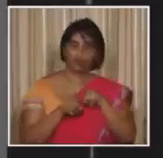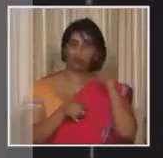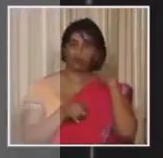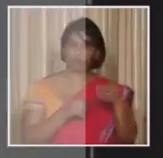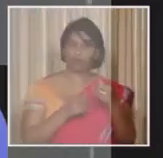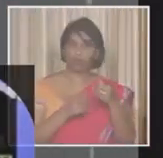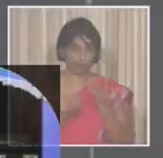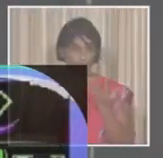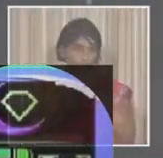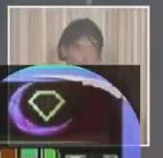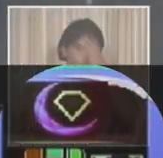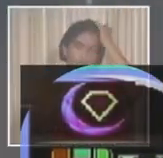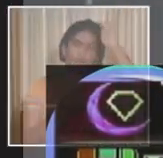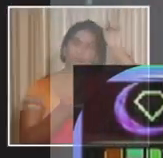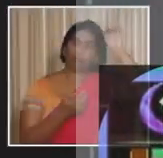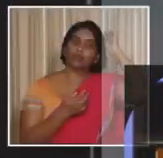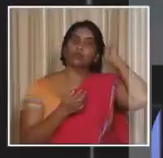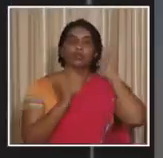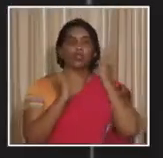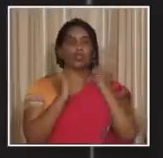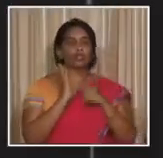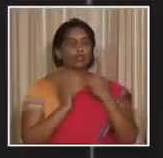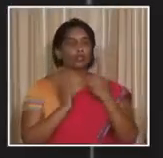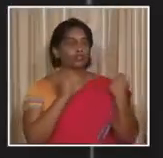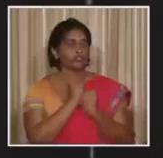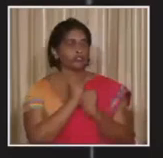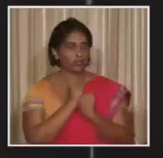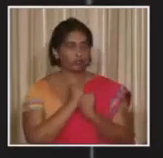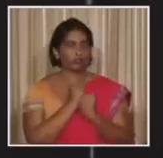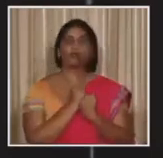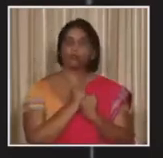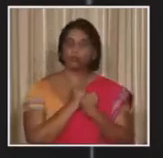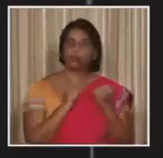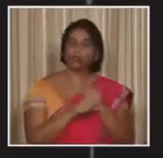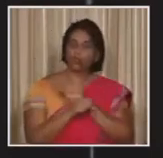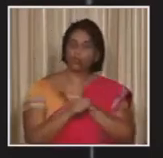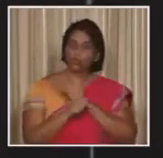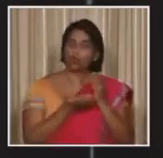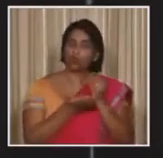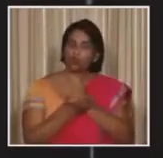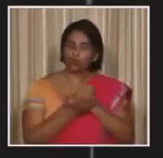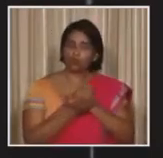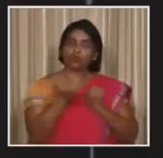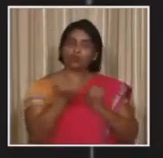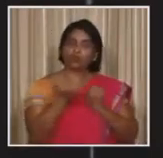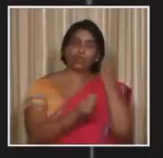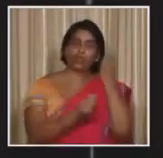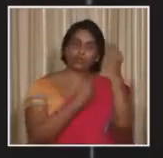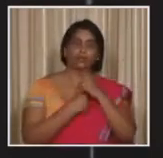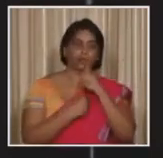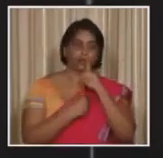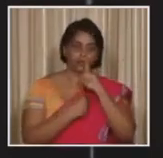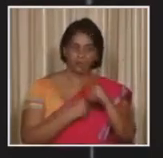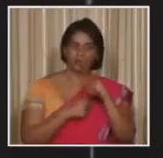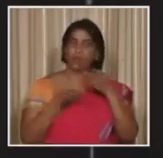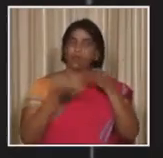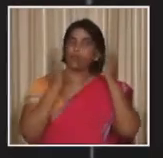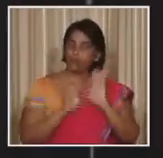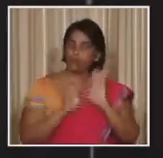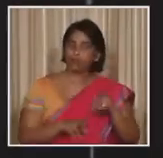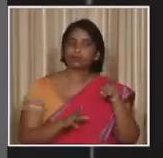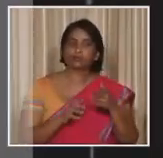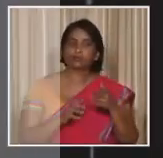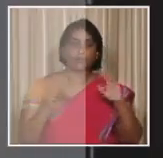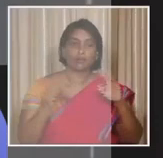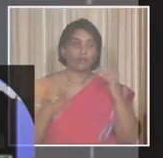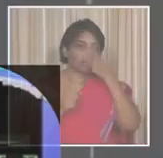සහ ගෞරවය මේ අවස්ථාවේ හිමි වෙනවා. ඒ වගේම ඔවුන්ට මුදල් අවශ්‍ය වෙනවා, ඔවුන්ට තාක්ෂණික සහාය අවශ්‍ය වෙනවා. ඒකට සියලුම අයගේ සහයෝගය දෙන්න